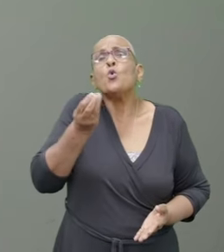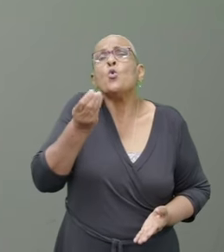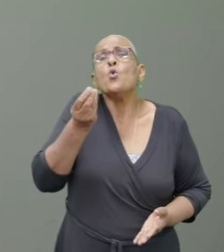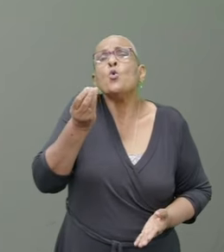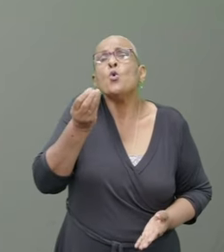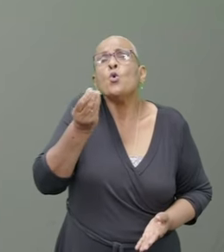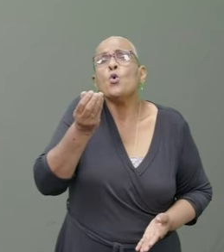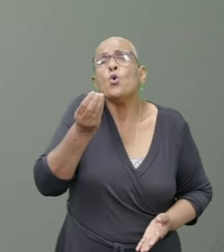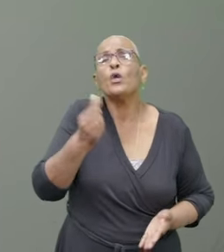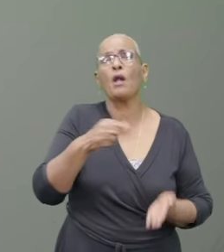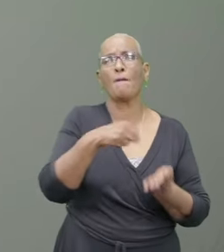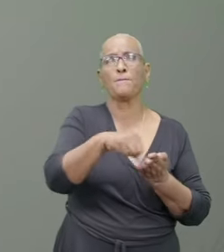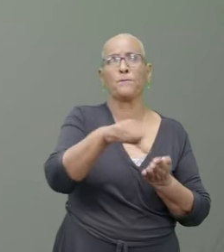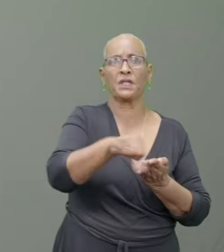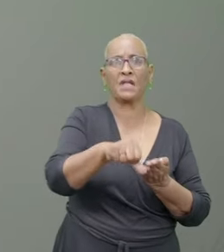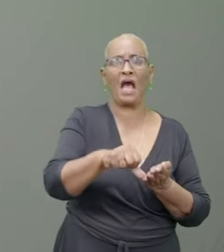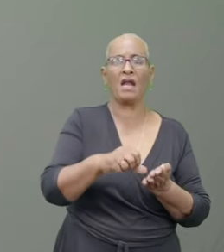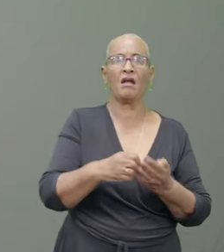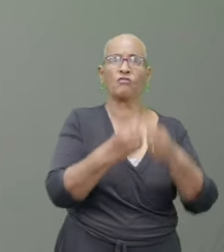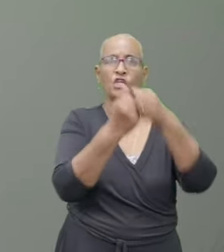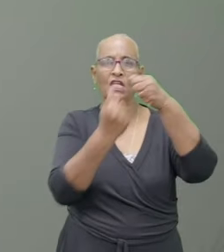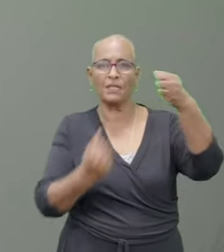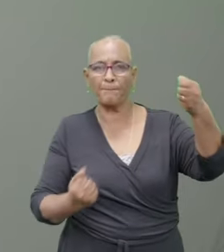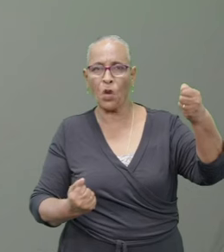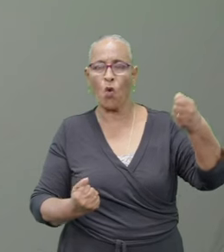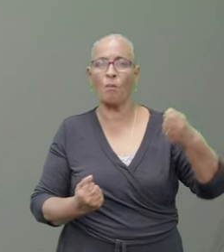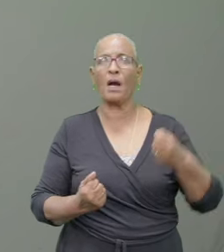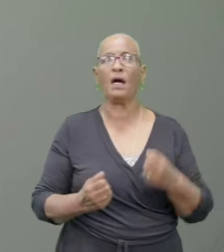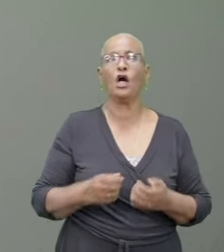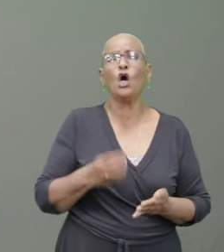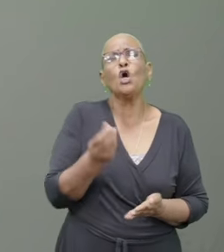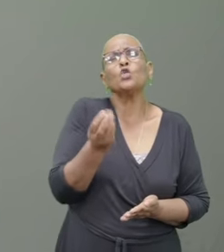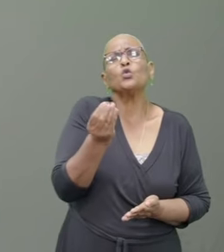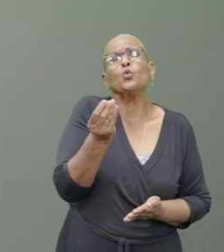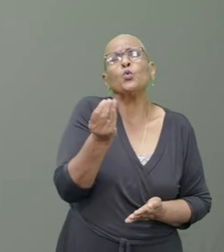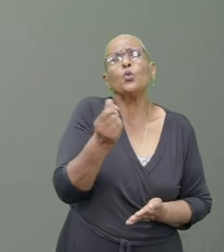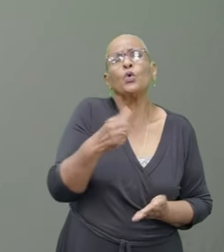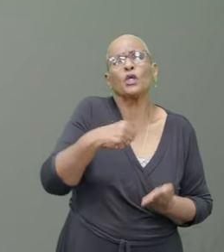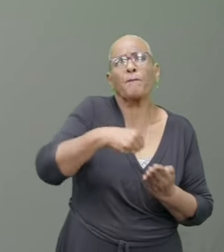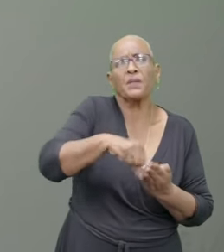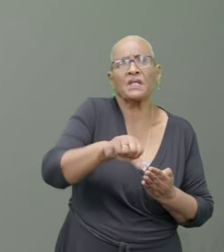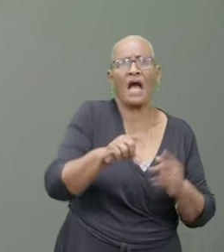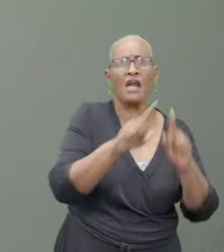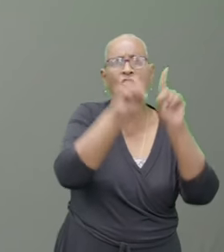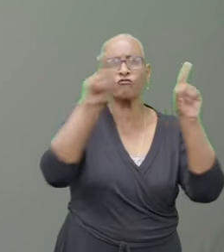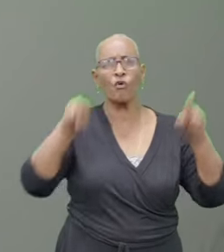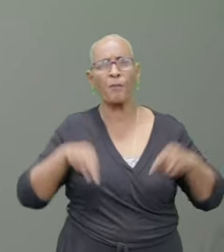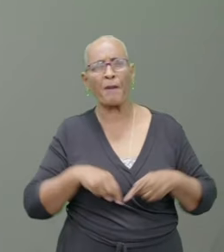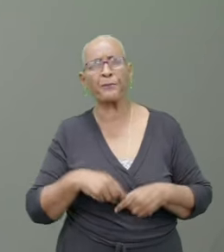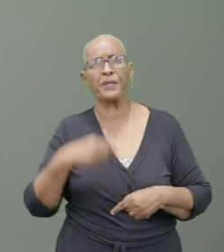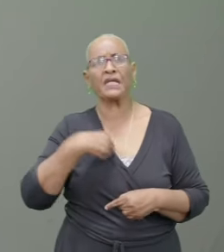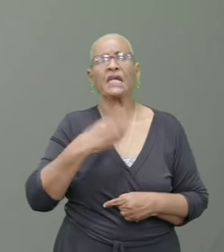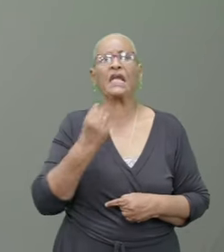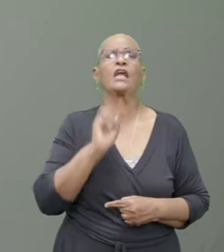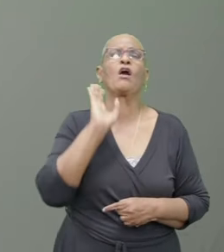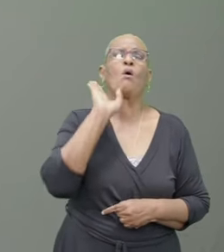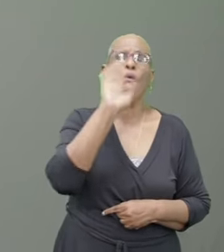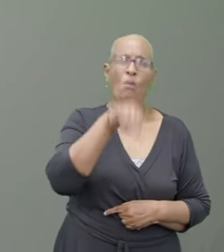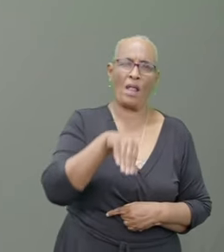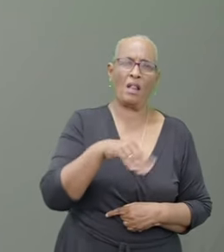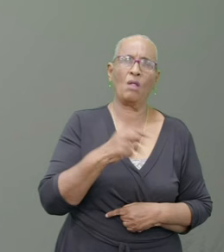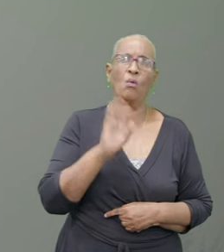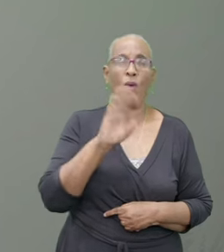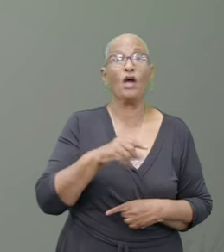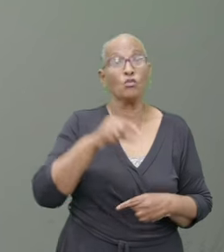Dit is een maatregel die is genomen om de drempel te verhogen om te vertrekken.